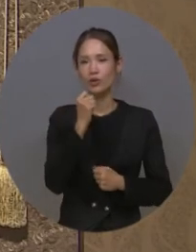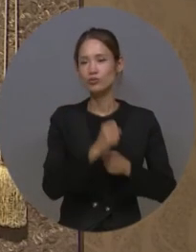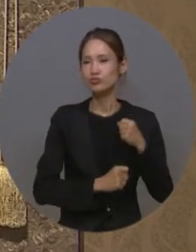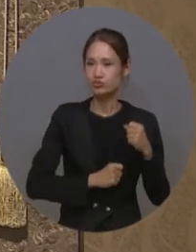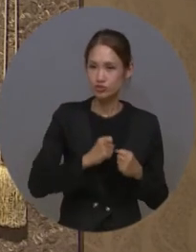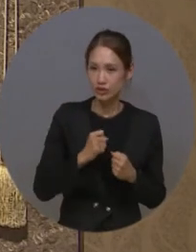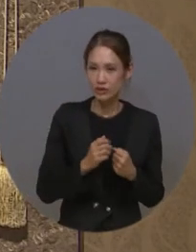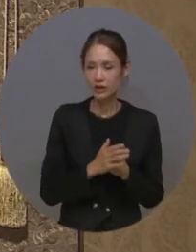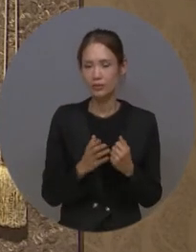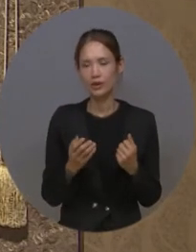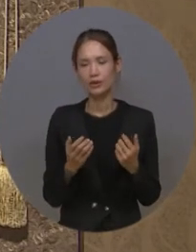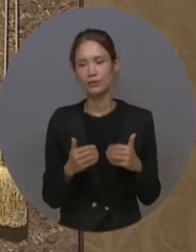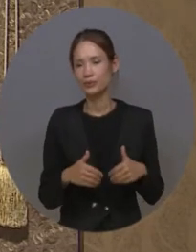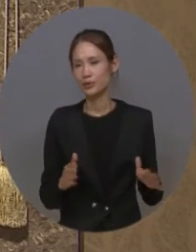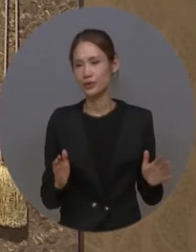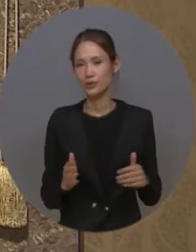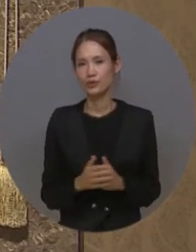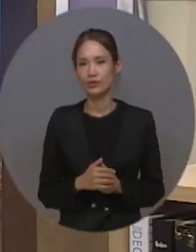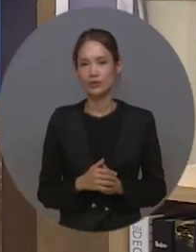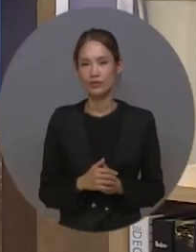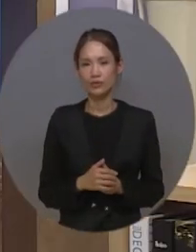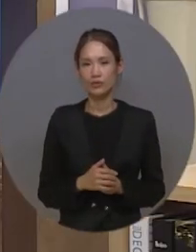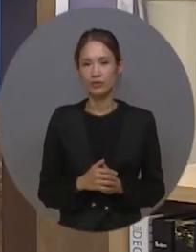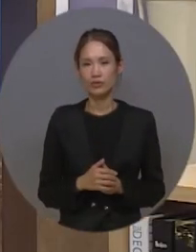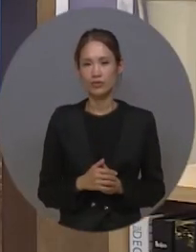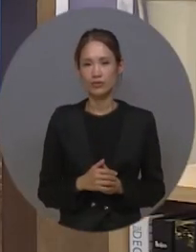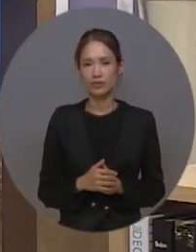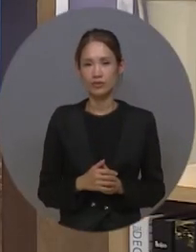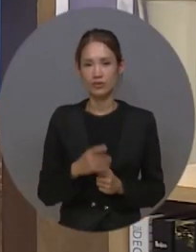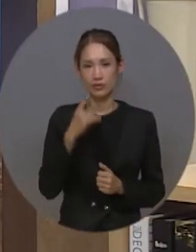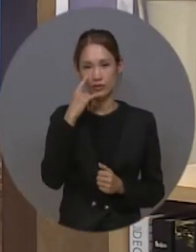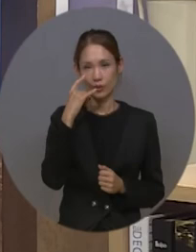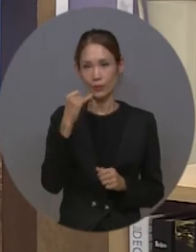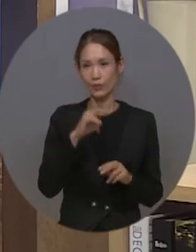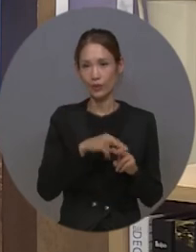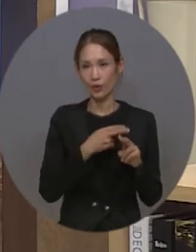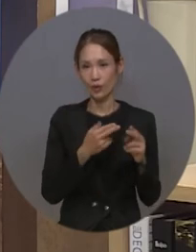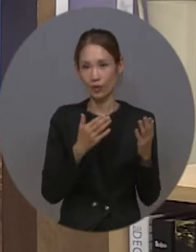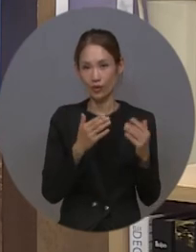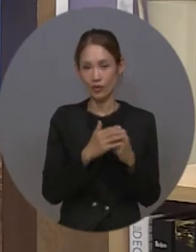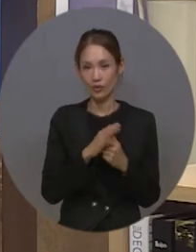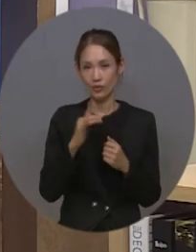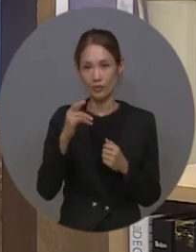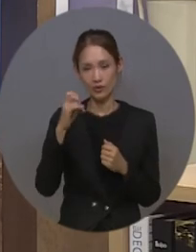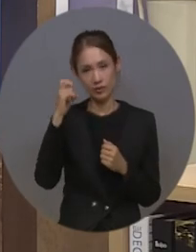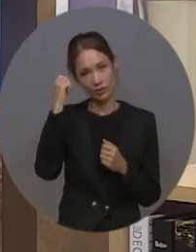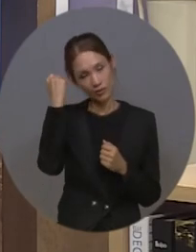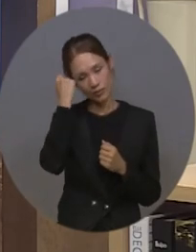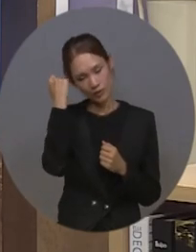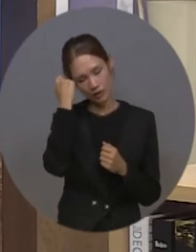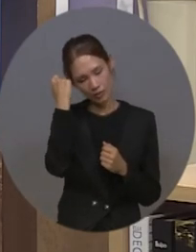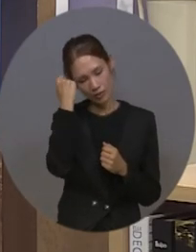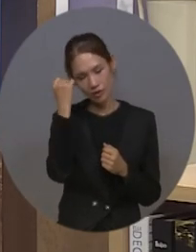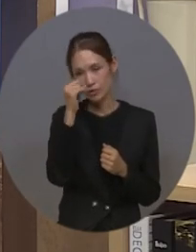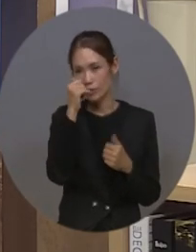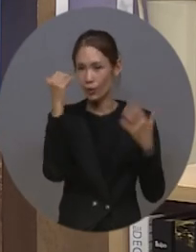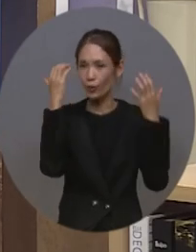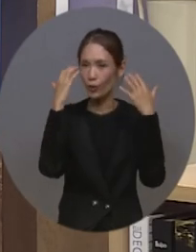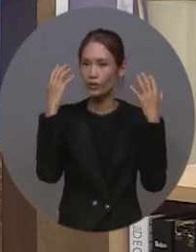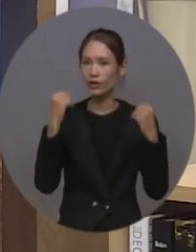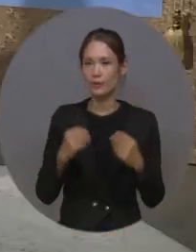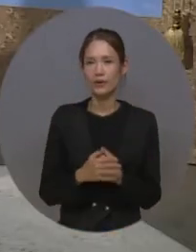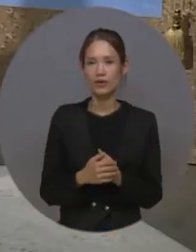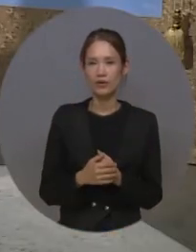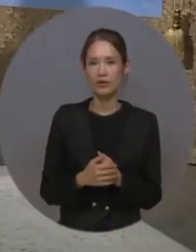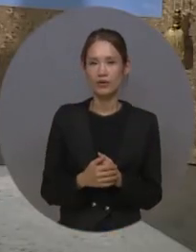안 맞춰도 돼요. 저희 그런... 어머니 선물을 드려야겠어요. 왜냐하면 저희 어머니가 비염 때문에 네. 머리 두통까지 오시고 네. 고생 정말 많이